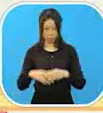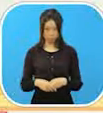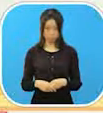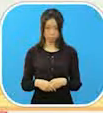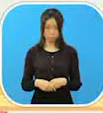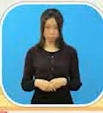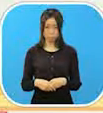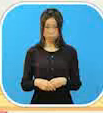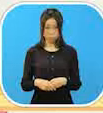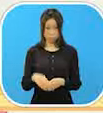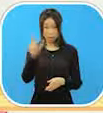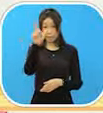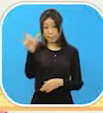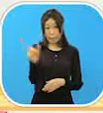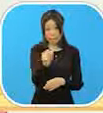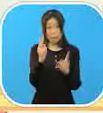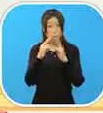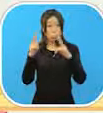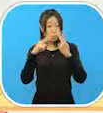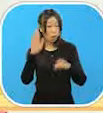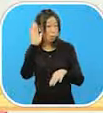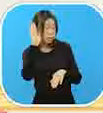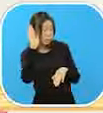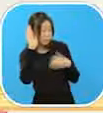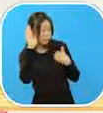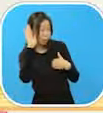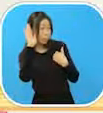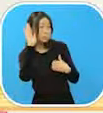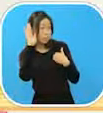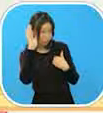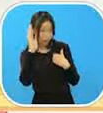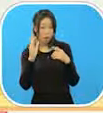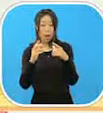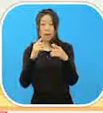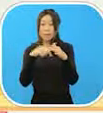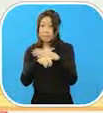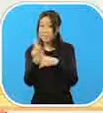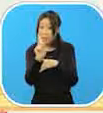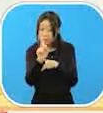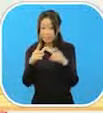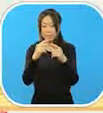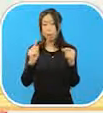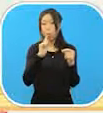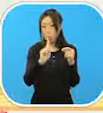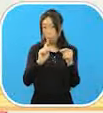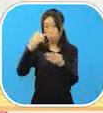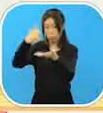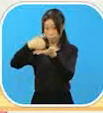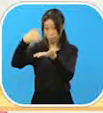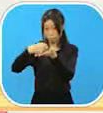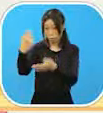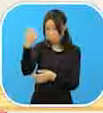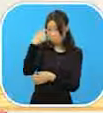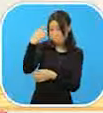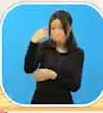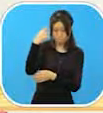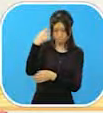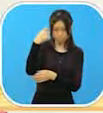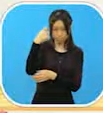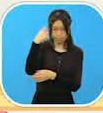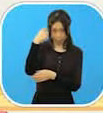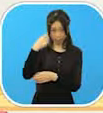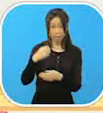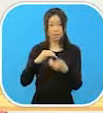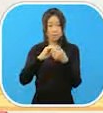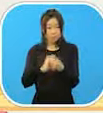します。イタリア歌曲をお楽しみいただきながら、歌に込めた思いを日本の詩と対比しながら楽しく解説する